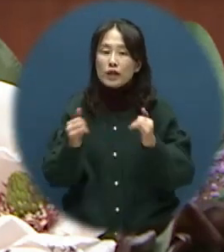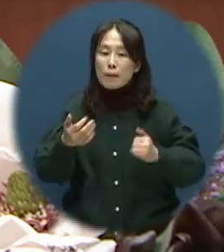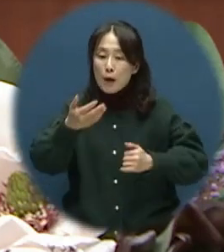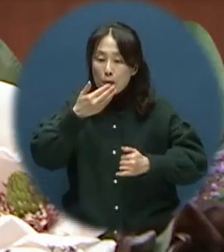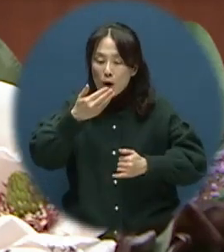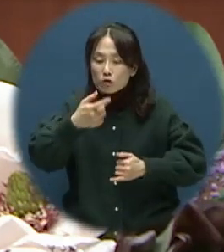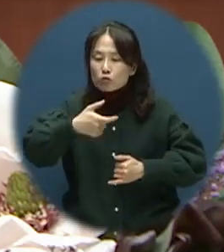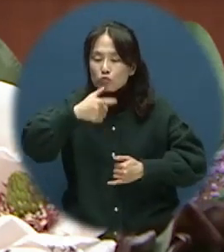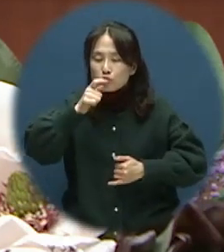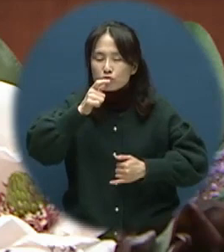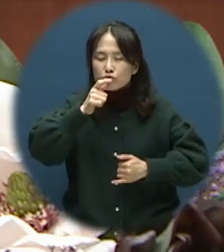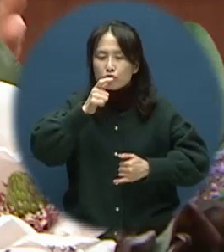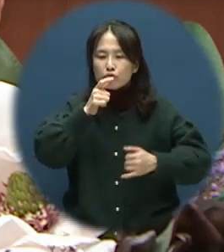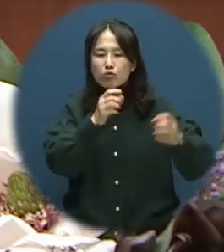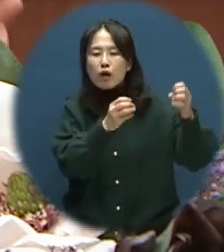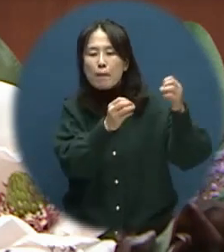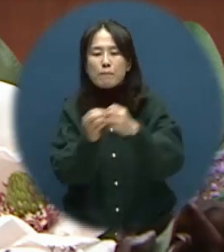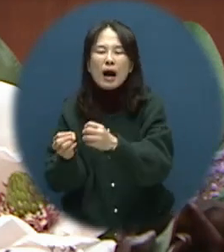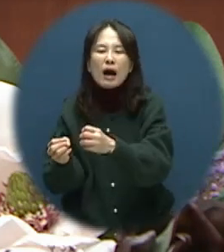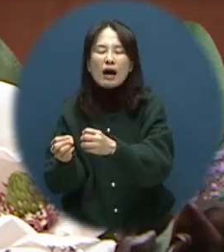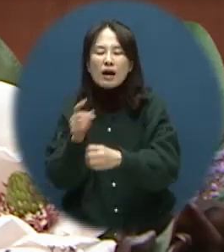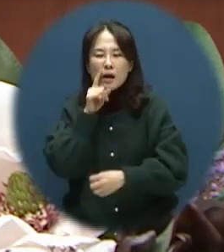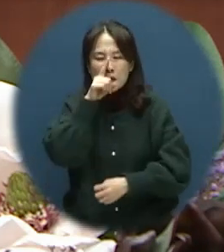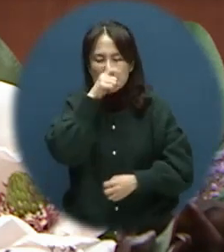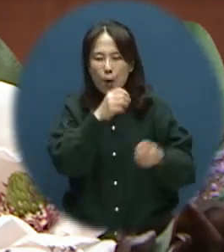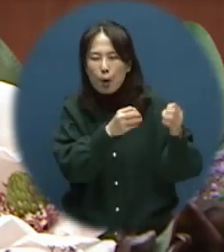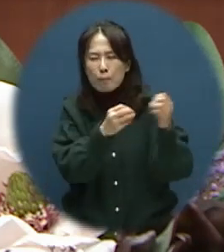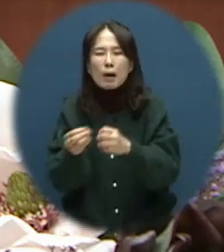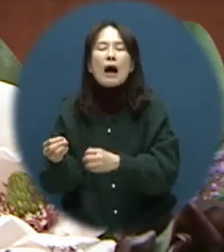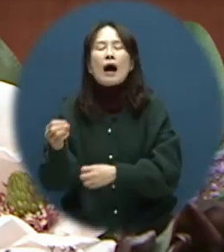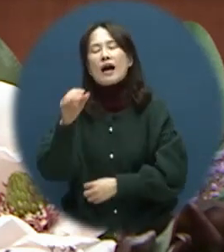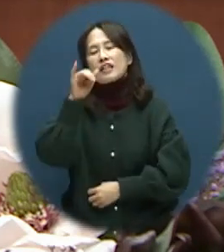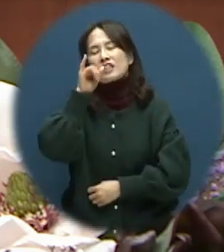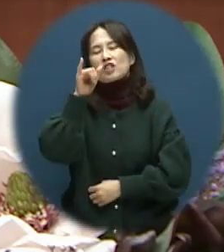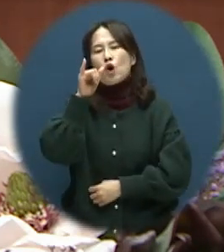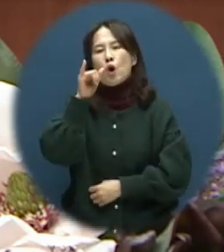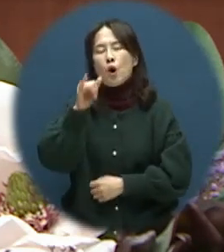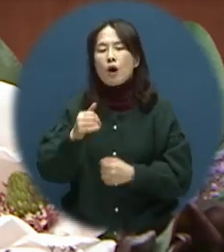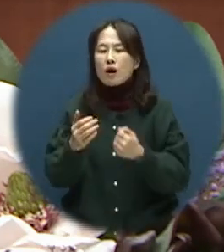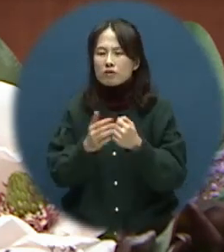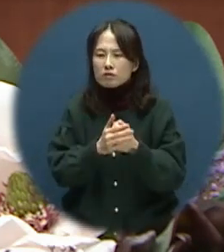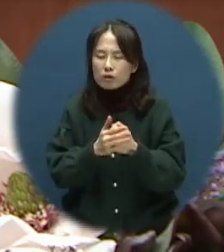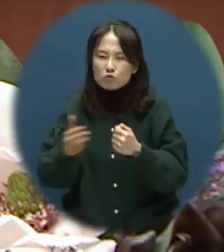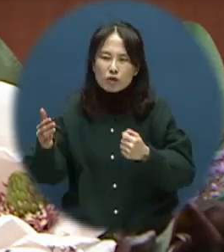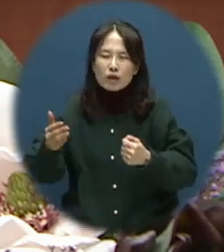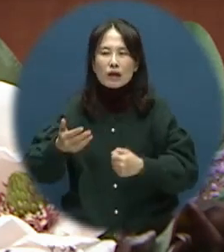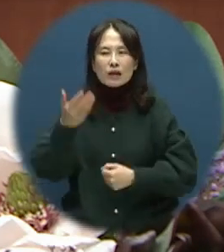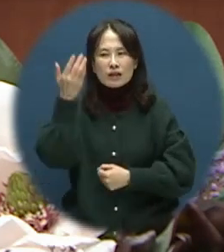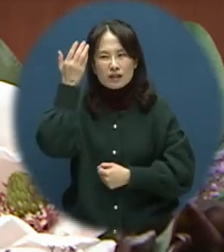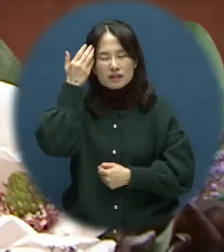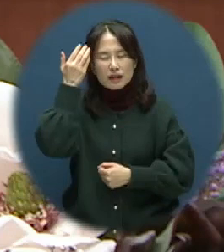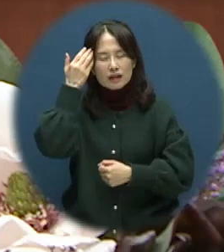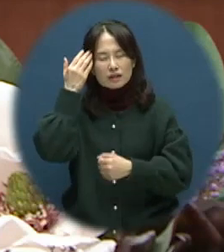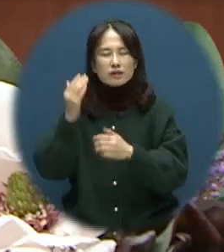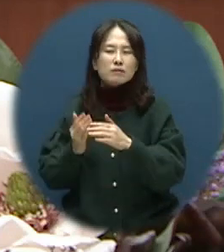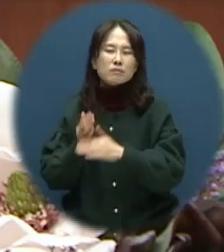예, 예. 그래서 이거는 정말 전국의 국민들을 위해서도 있을 수 없는 어떤 상식을 벗어나는